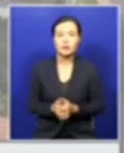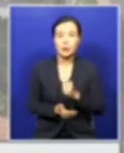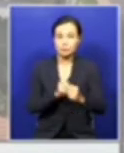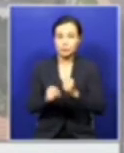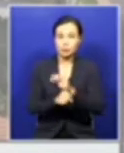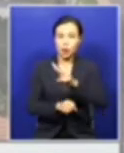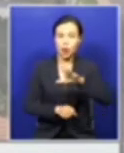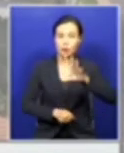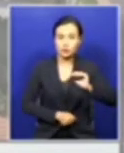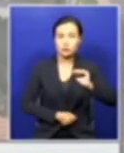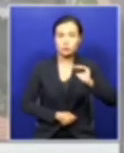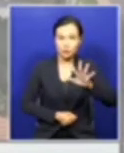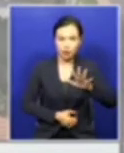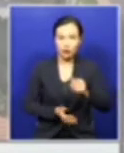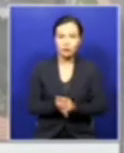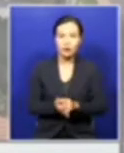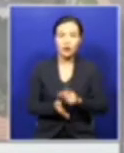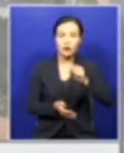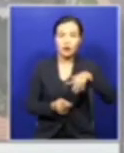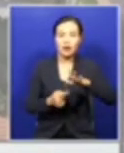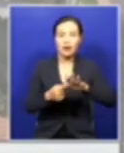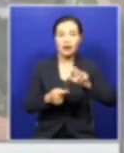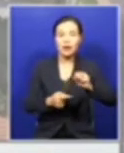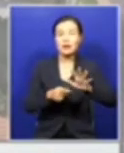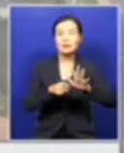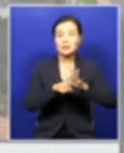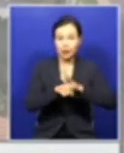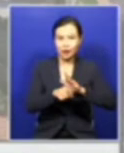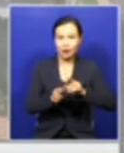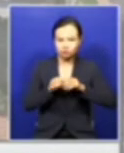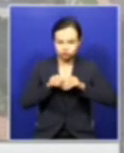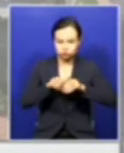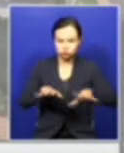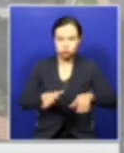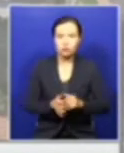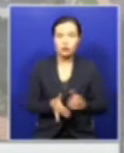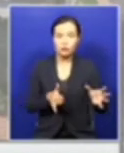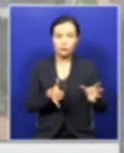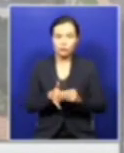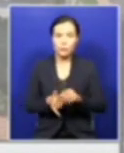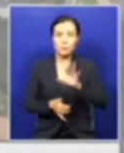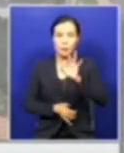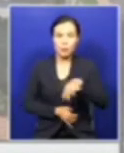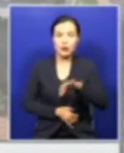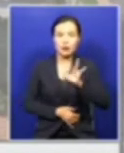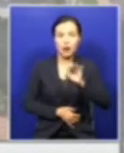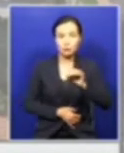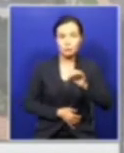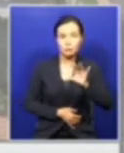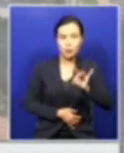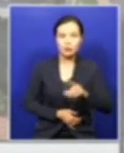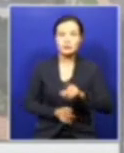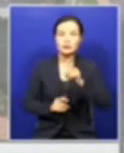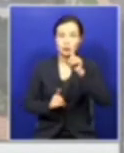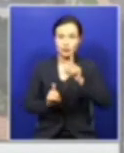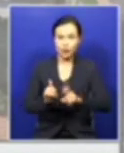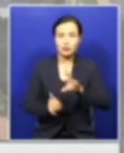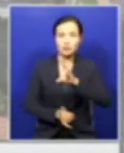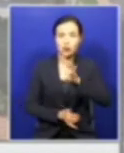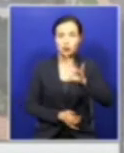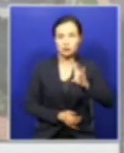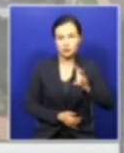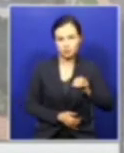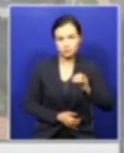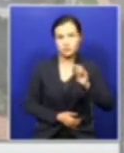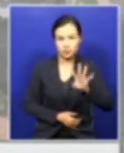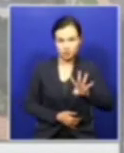เกิดโรคระบาดโรคซาร์พบผู้ติดเชื้อ 8,098 รายเสียชีวิต774